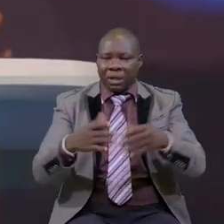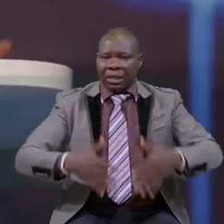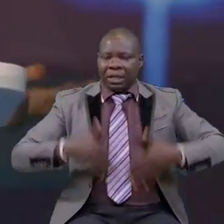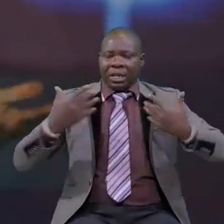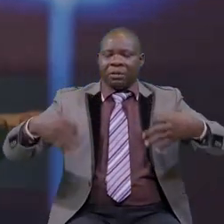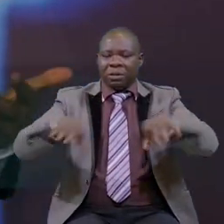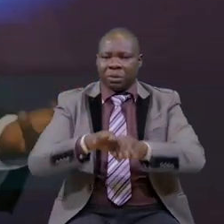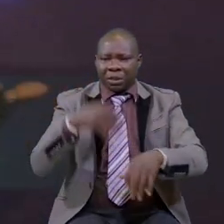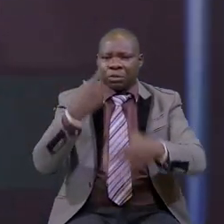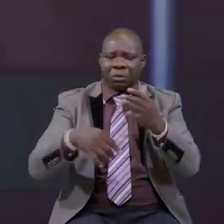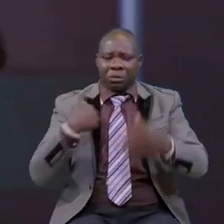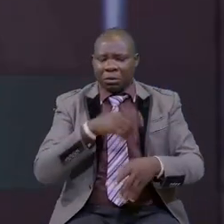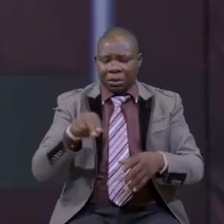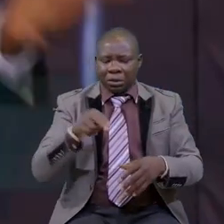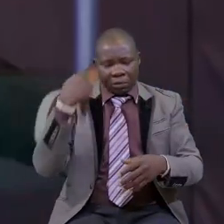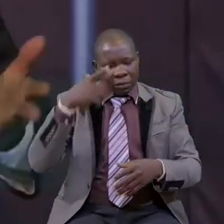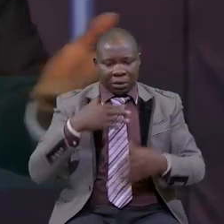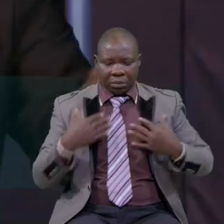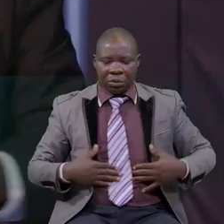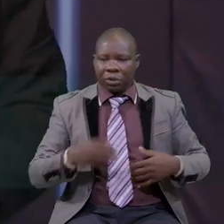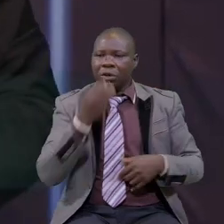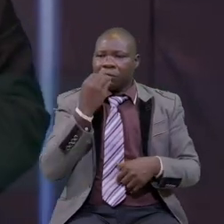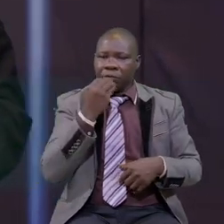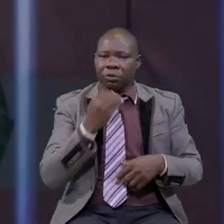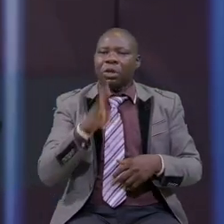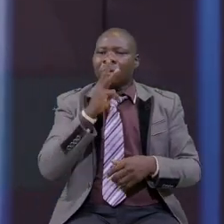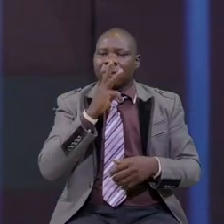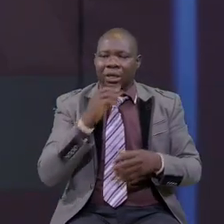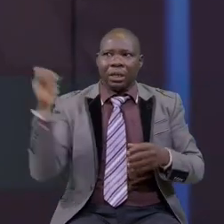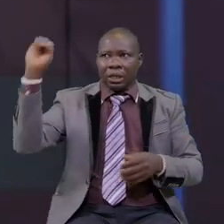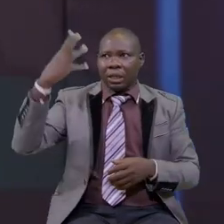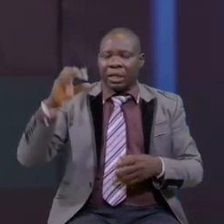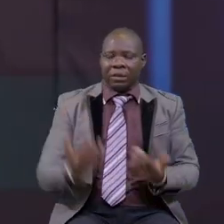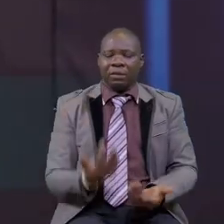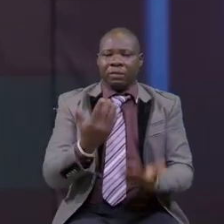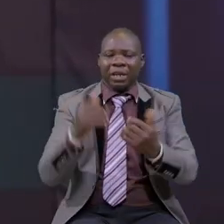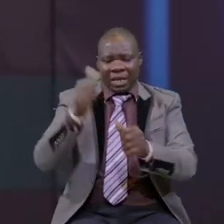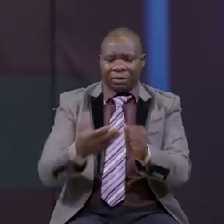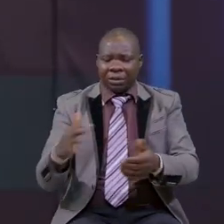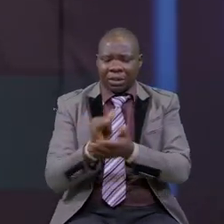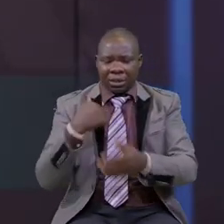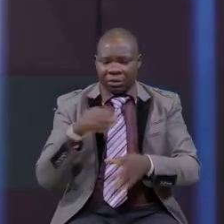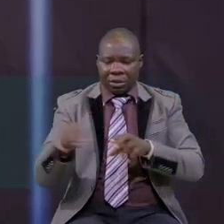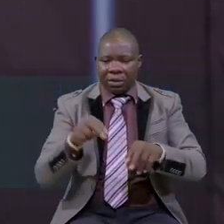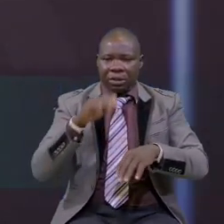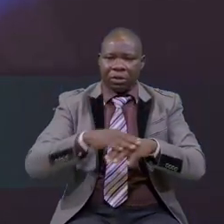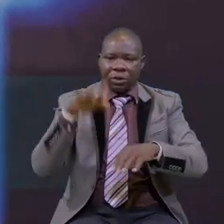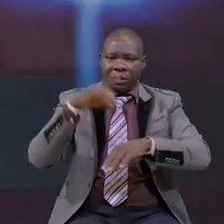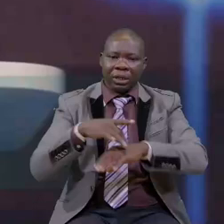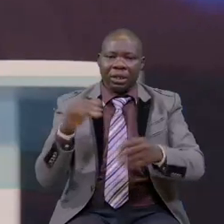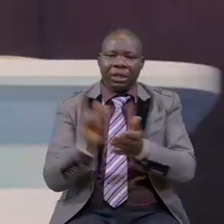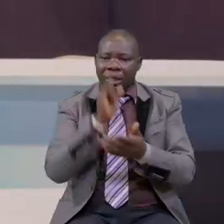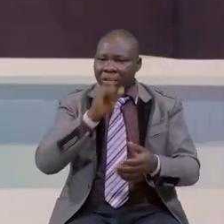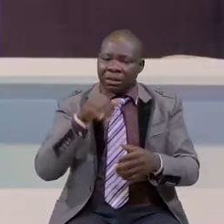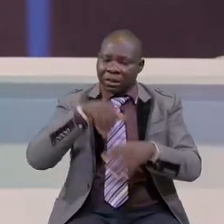des choses dont nous avons besoin pour le corps, la nourriture, l'eau, le feu, la lumière, tout ce dont nous avons besoin sur la terre. Il y a